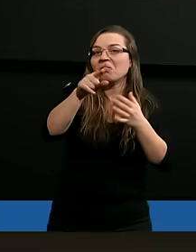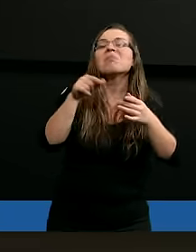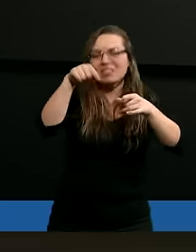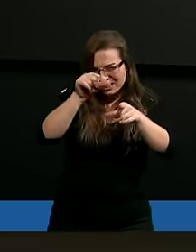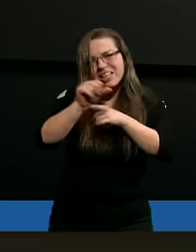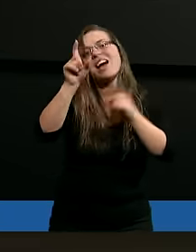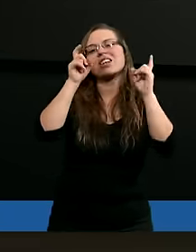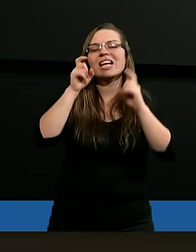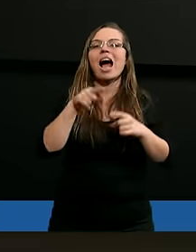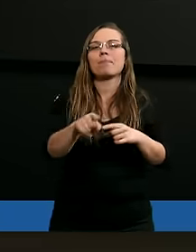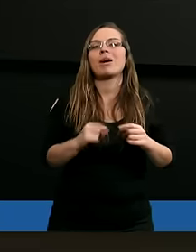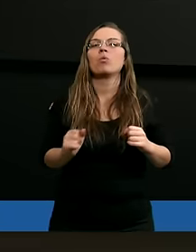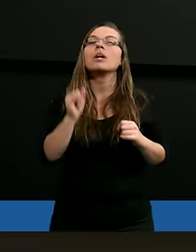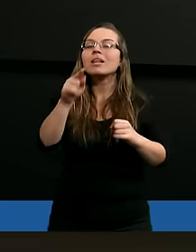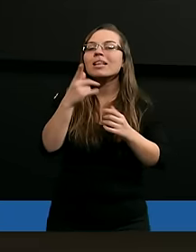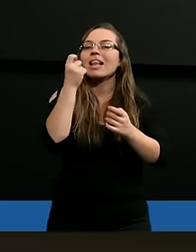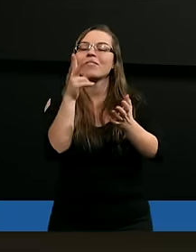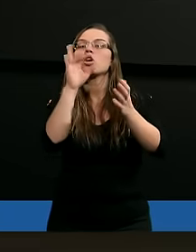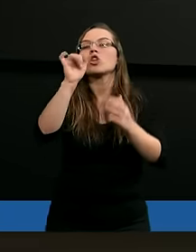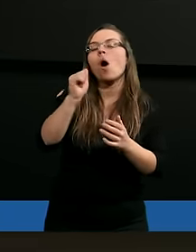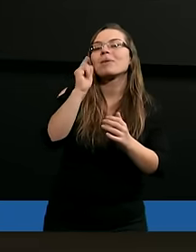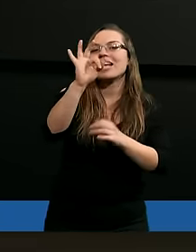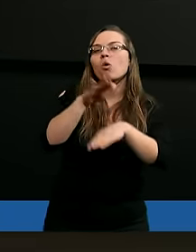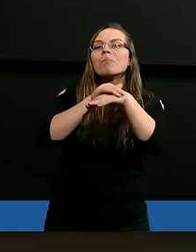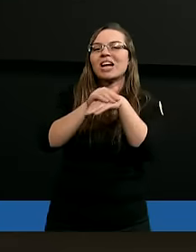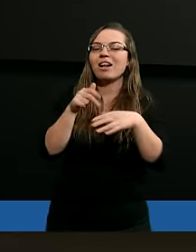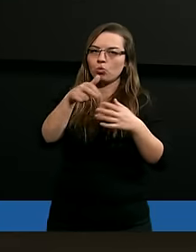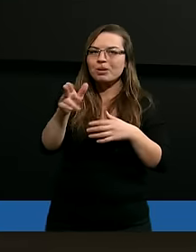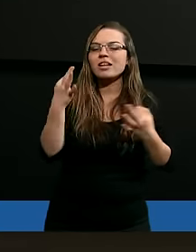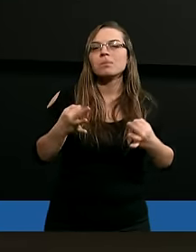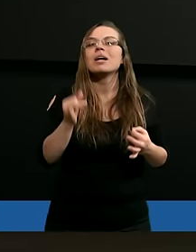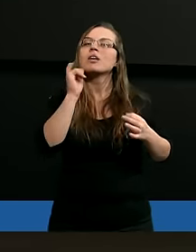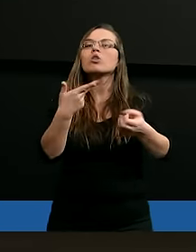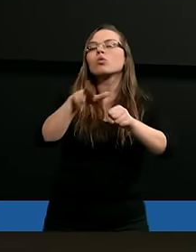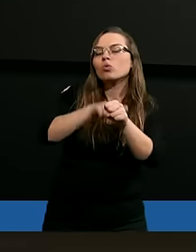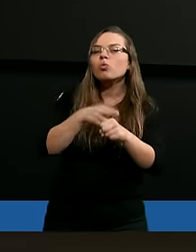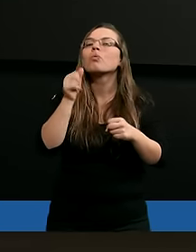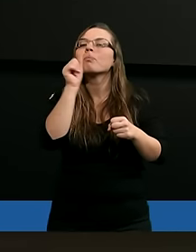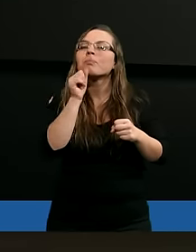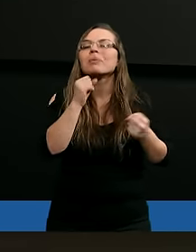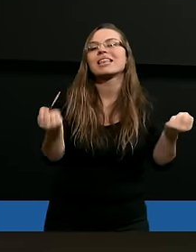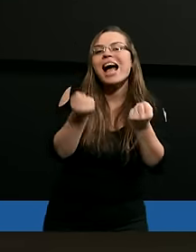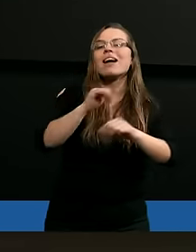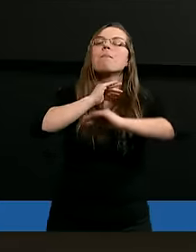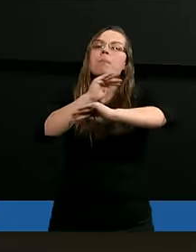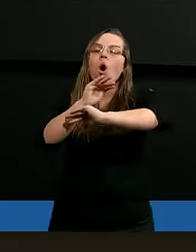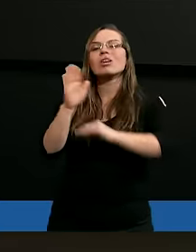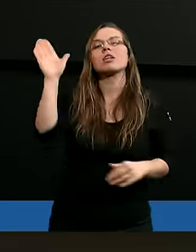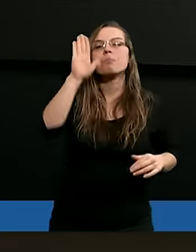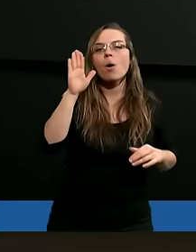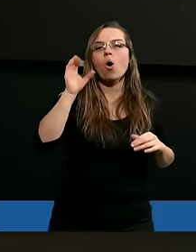doświadczamy. Wróćmy na chwilę do Hioba i jego przyjaciół, którzy no, starali się bronić Pana